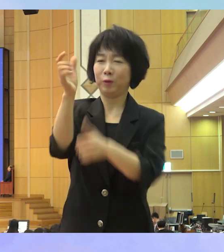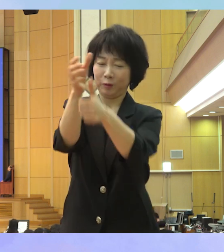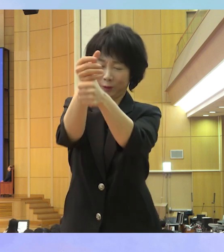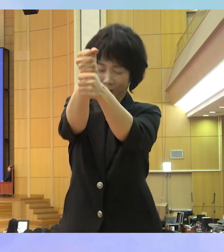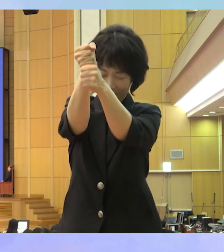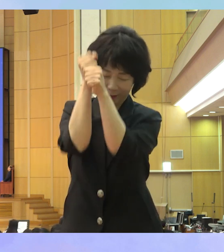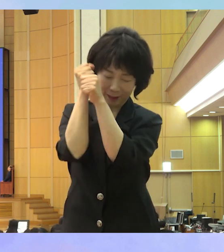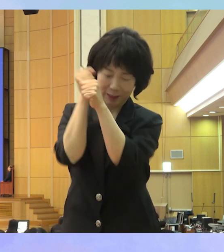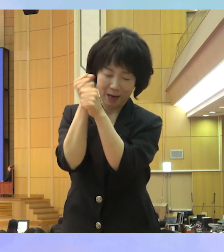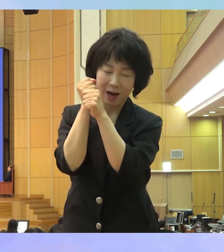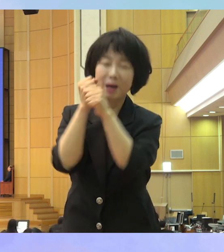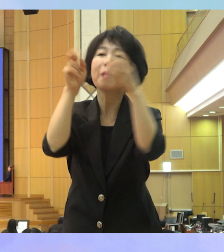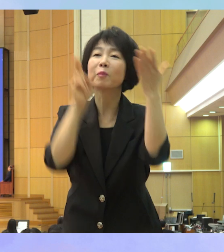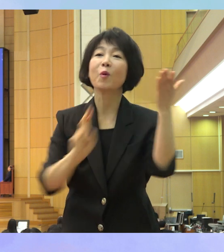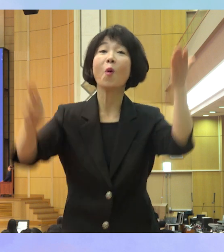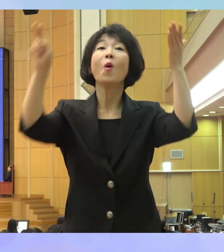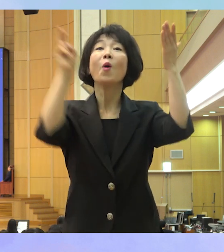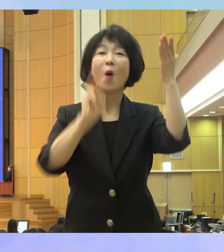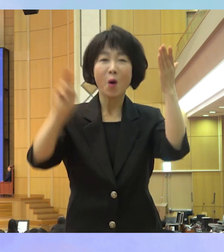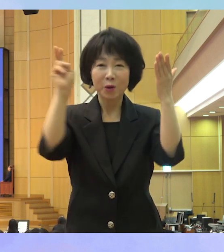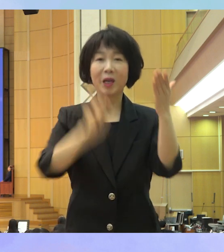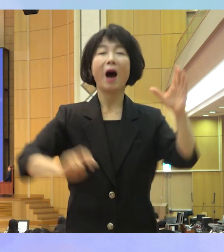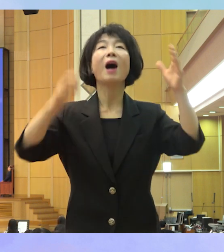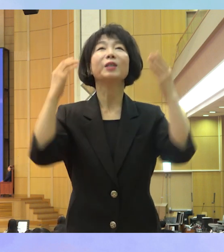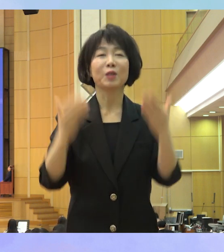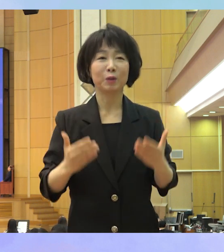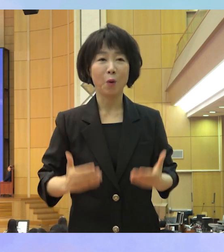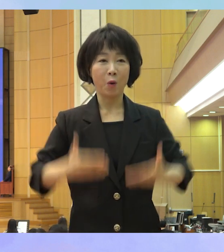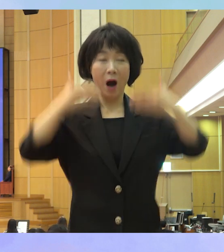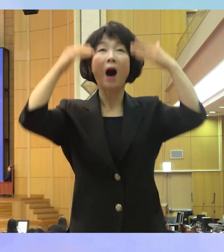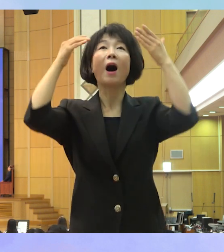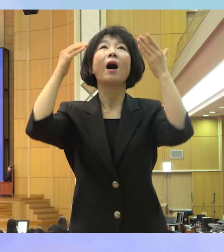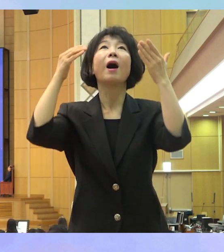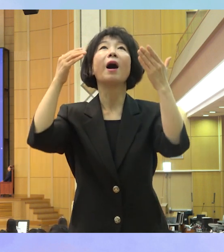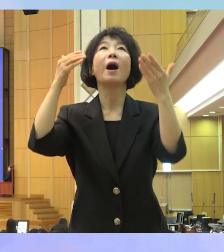손을 굳게 잡고